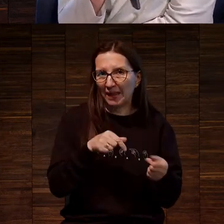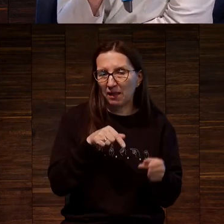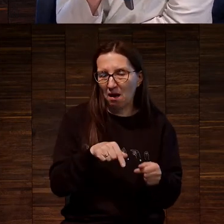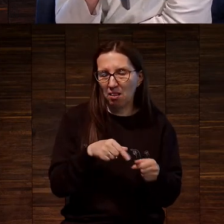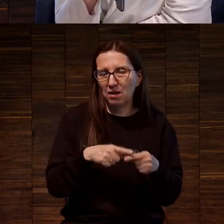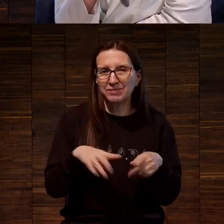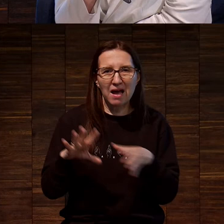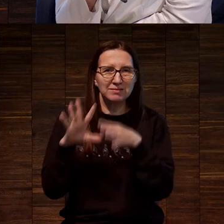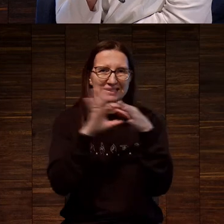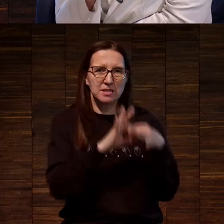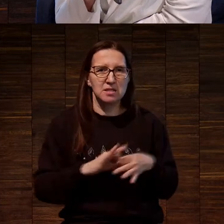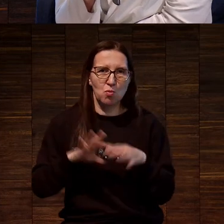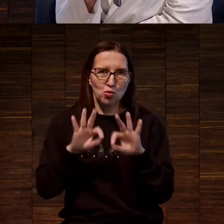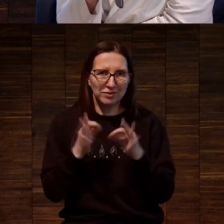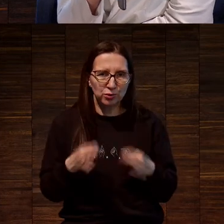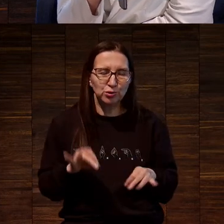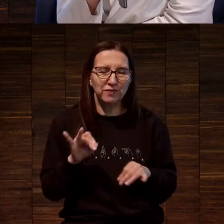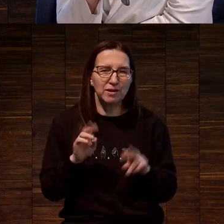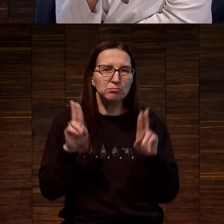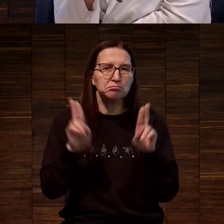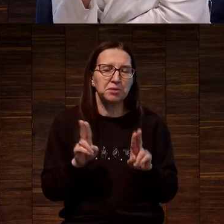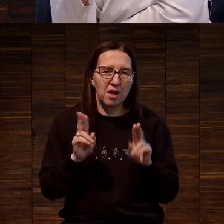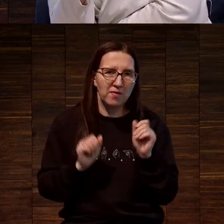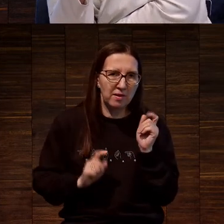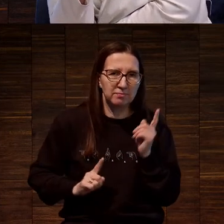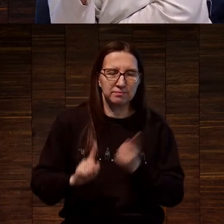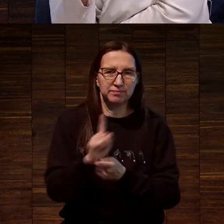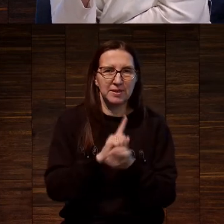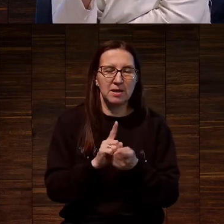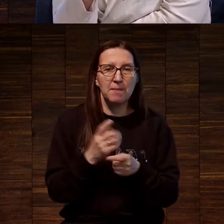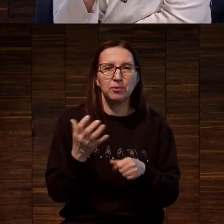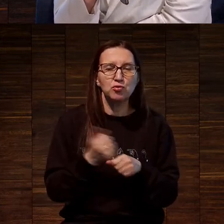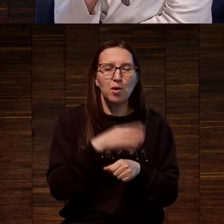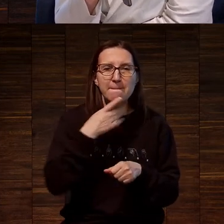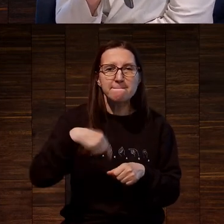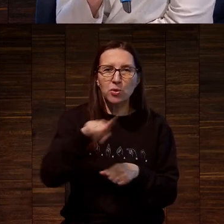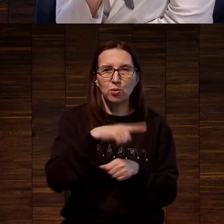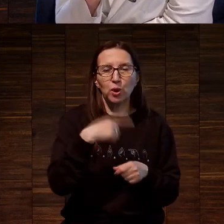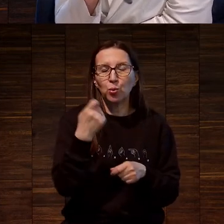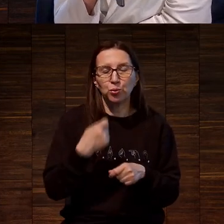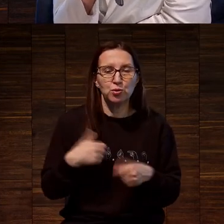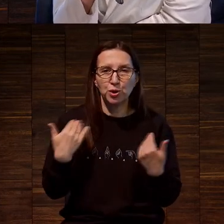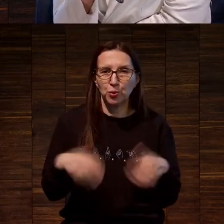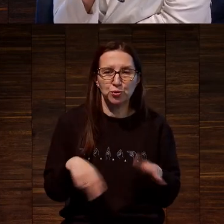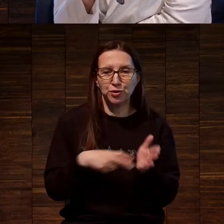переменила какие-то правила. То есть довольно много художников ушли в онлайн.